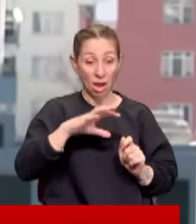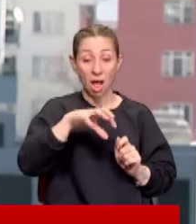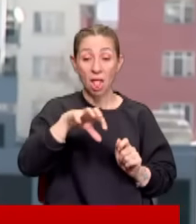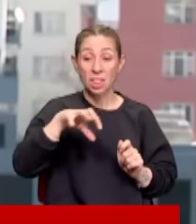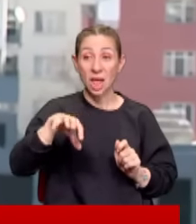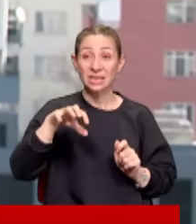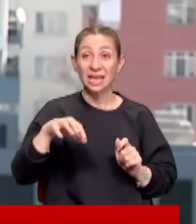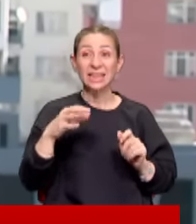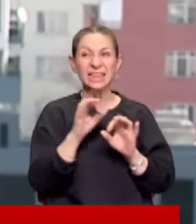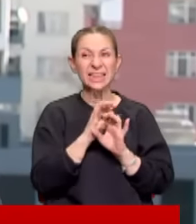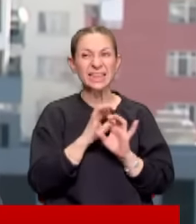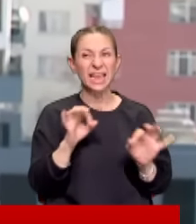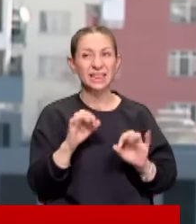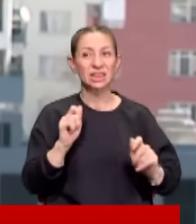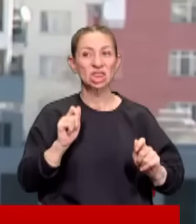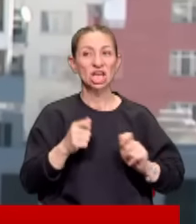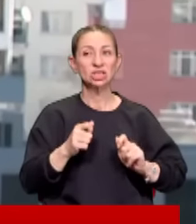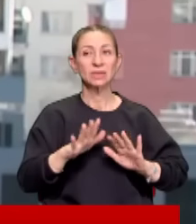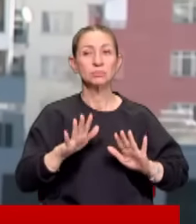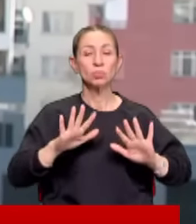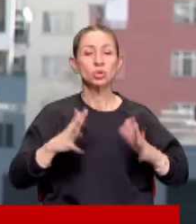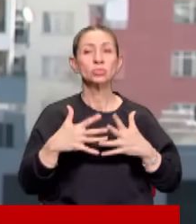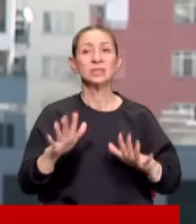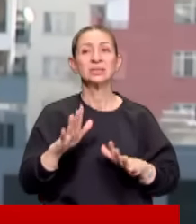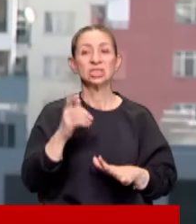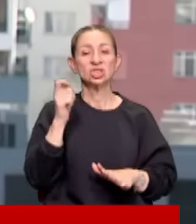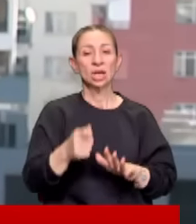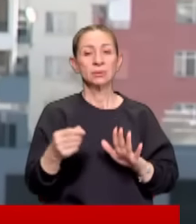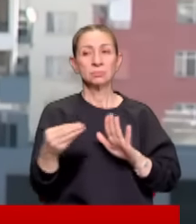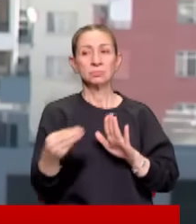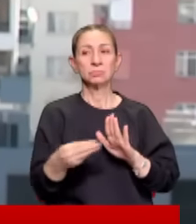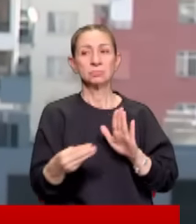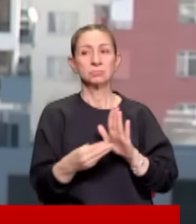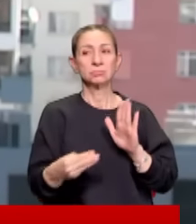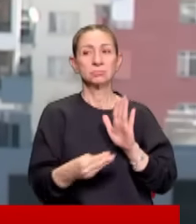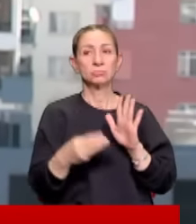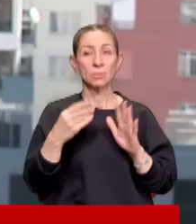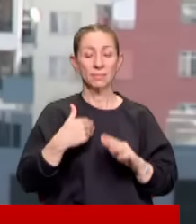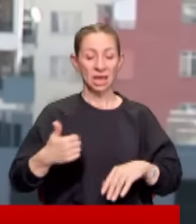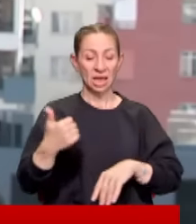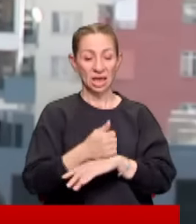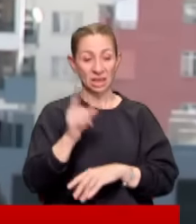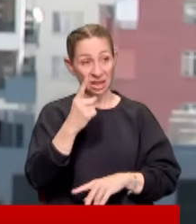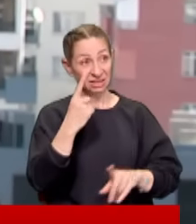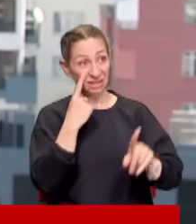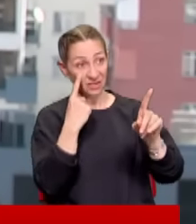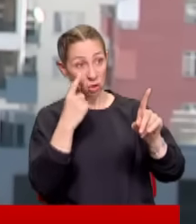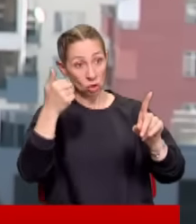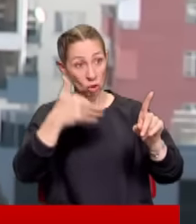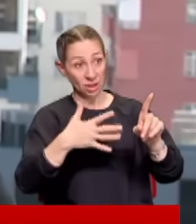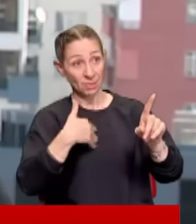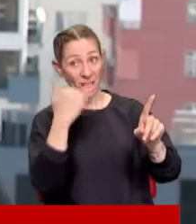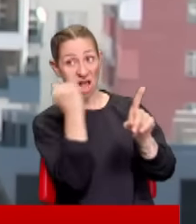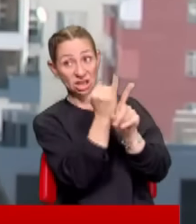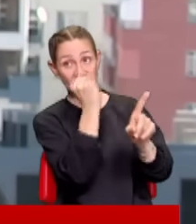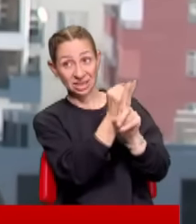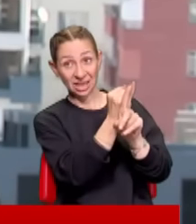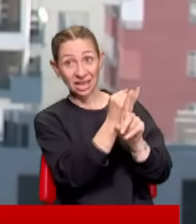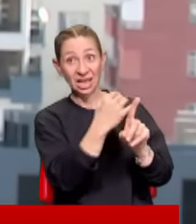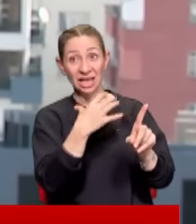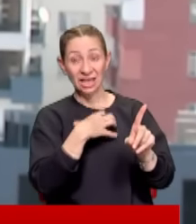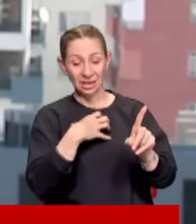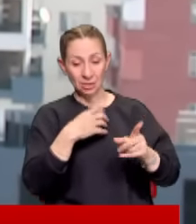alanlarında net, değişmez, eğilmez, bükülmez kriterleri olacak. Yani ben iktidarı ve devletin yönetim biçimini eleştirirken